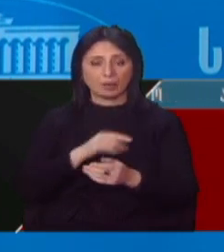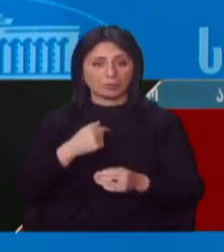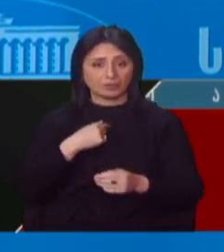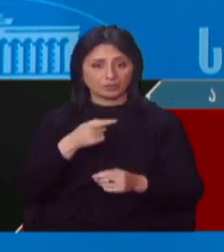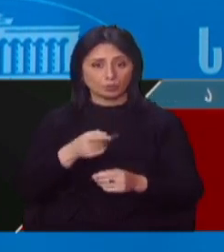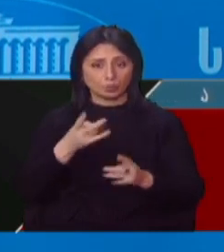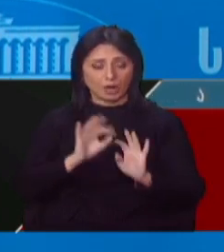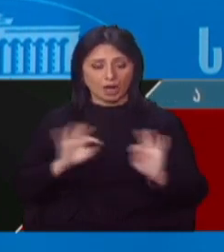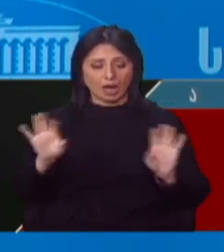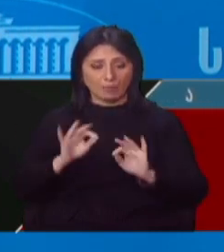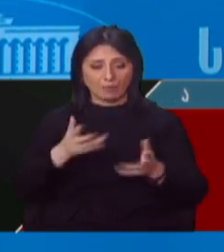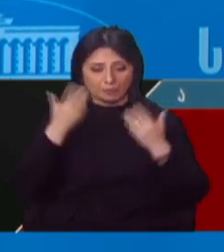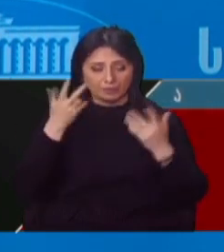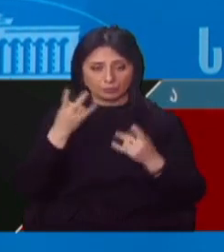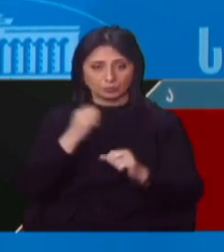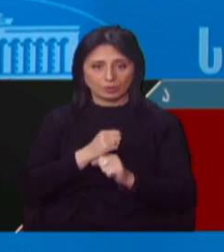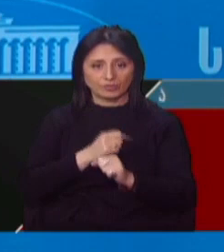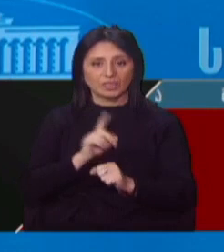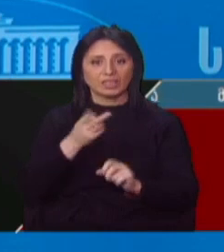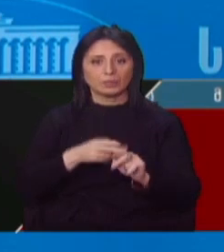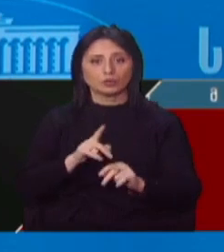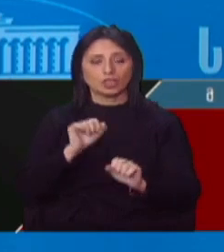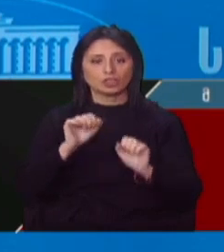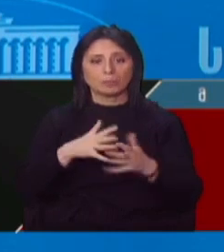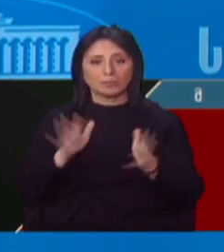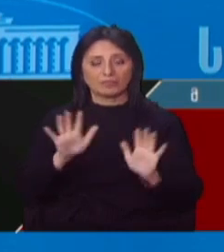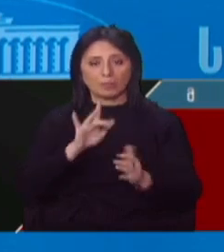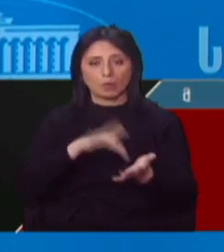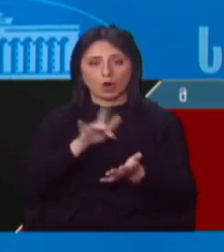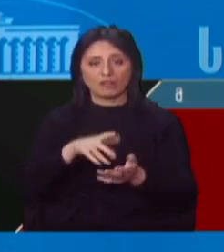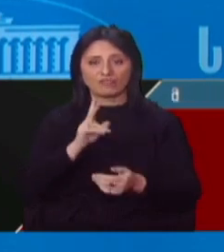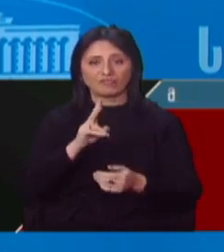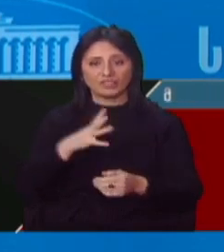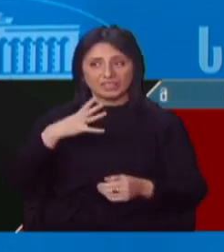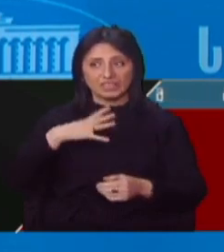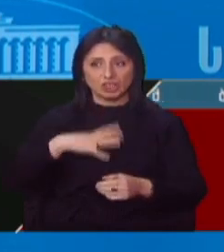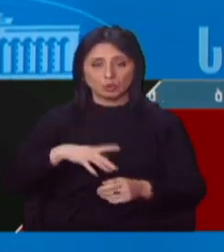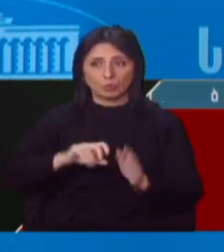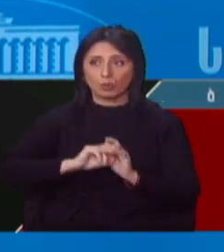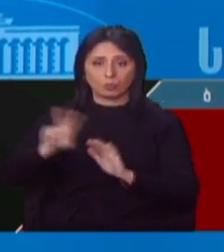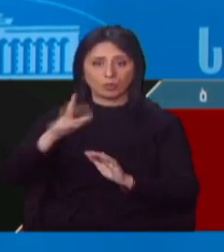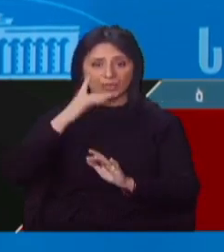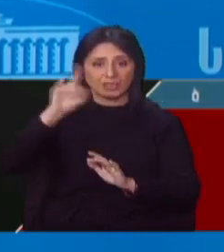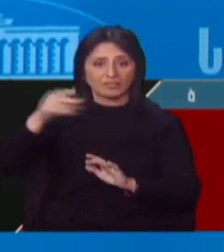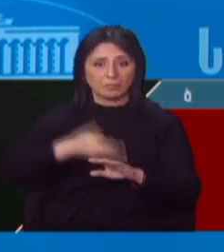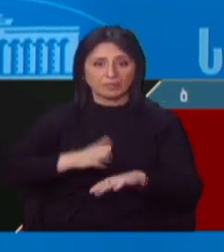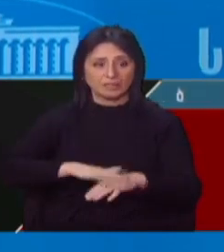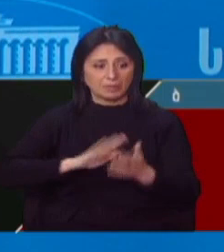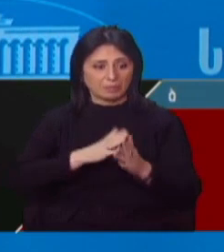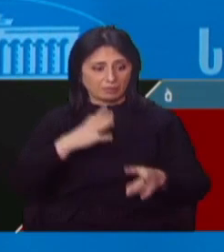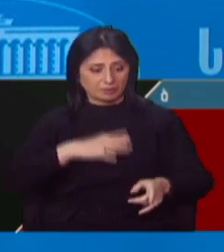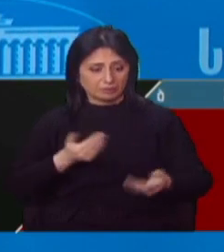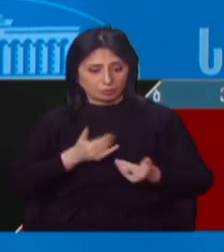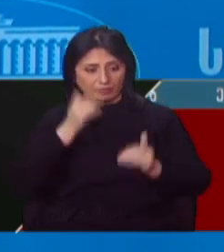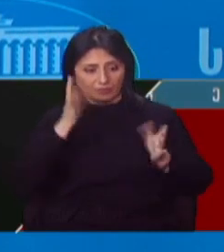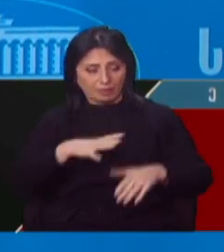გვინდა გამომმარტივოთ ეს პროცედურა რატომ იმიტომ რომ რაც შეიძლება ბერმა მოქალაქემ რომელიც იძულებულია გაიქცეს საქართველოსგან ძიმე პირობების გამო და იმის